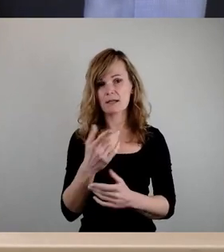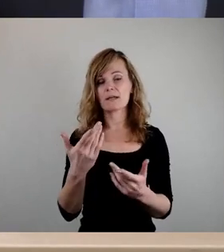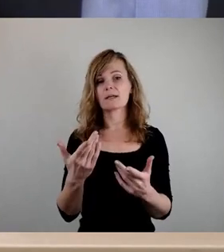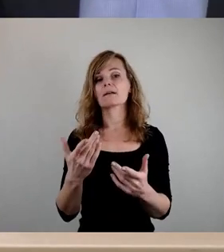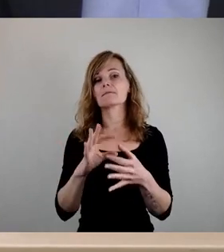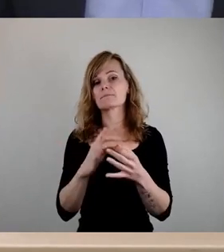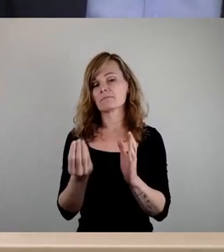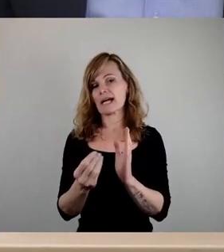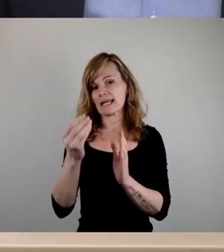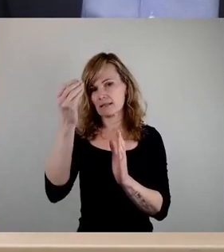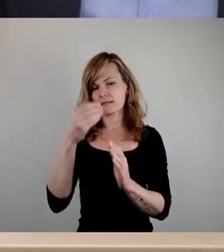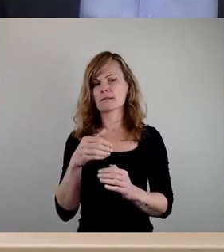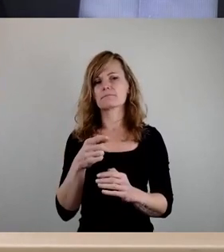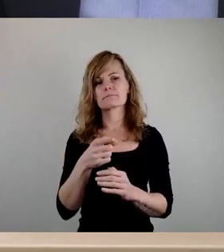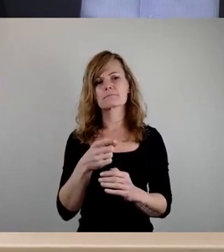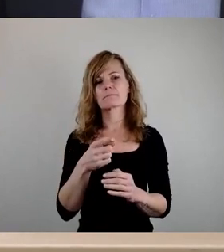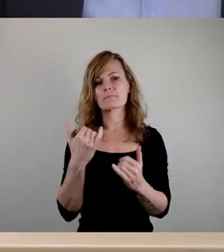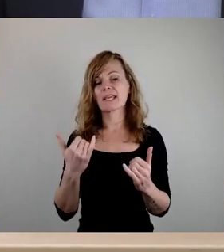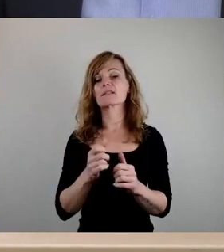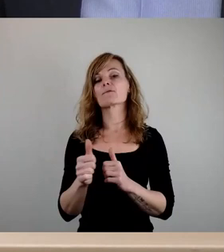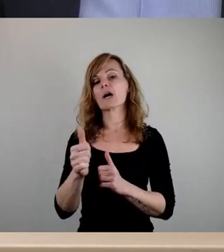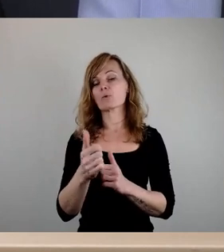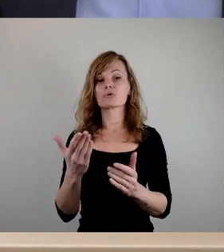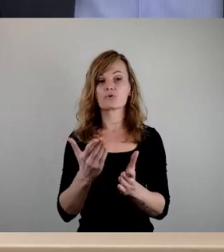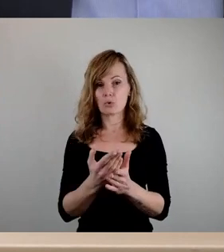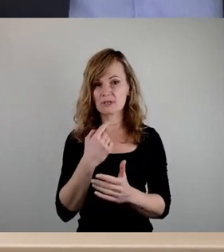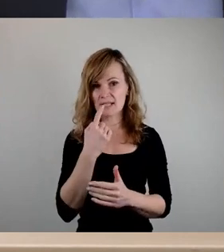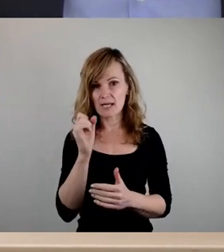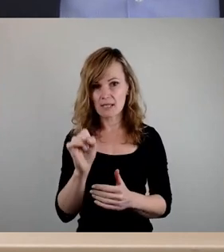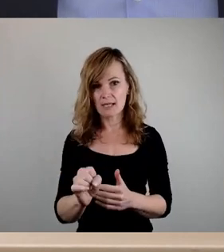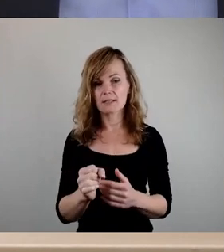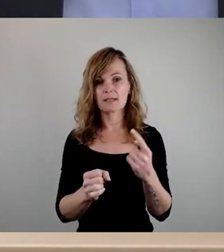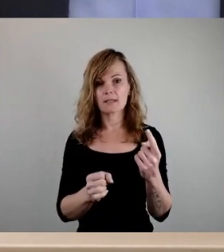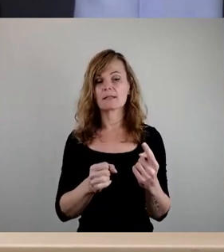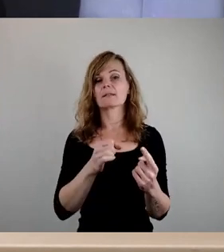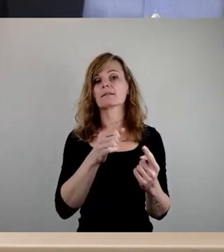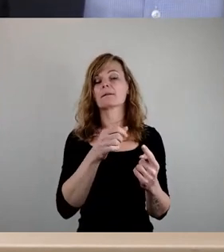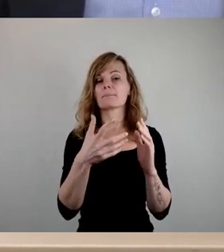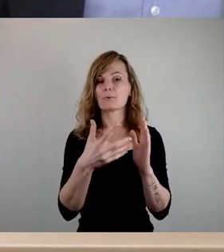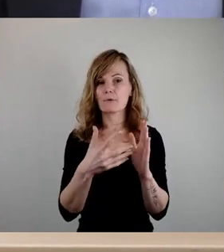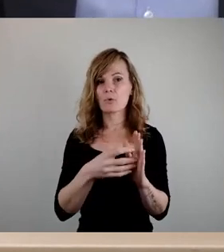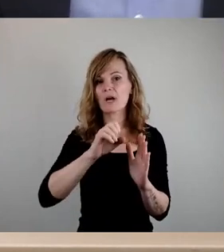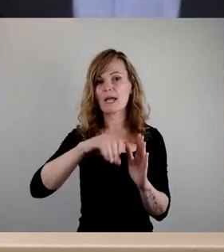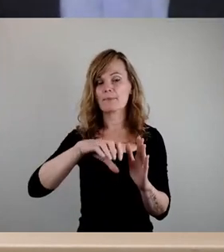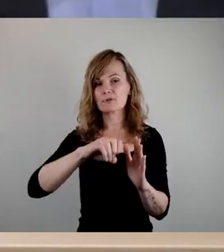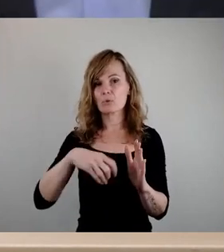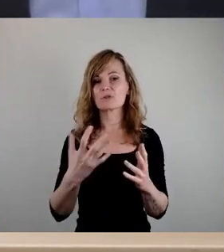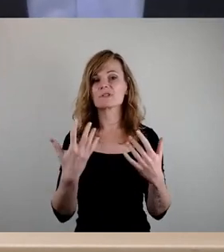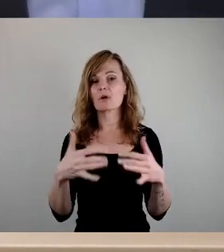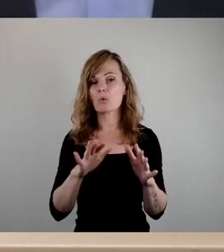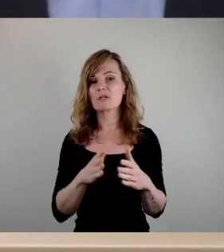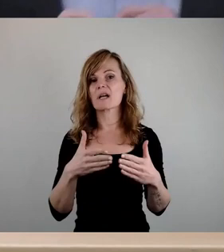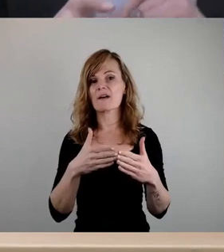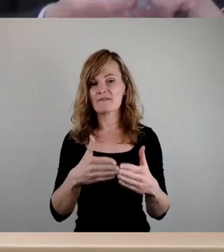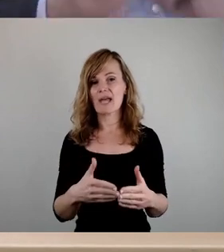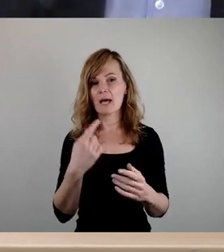hat die SPD, das kann ich jetzt schon ankündigen, angekündigt, was die Prüfung emissionsloser Fährbetrieb angeht, das zu übernehmen.